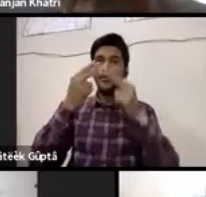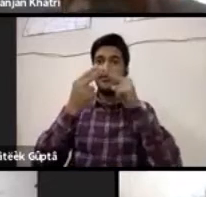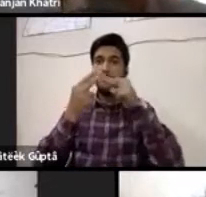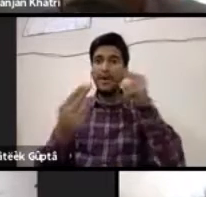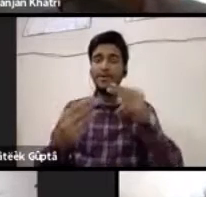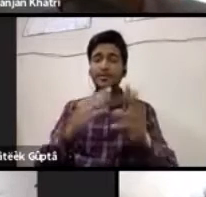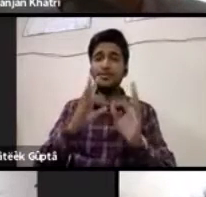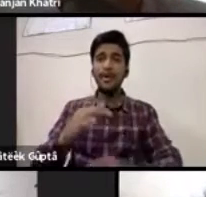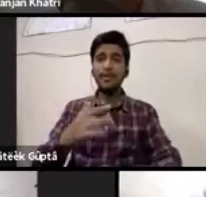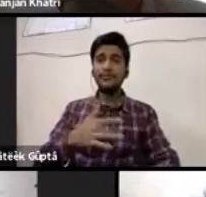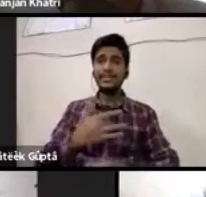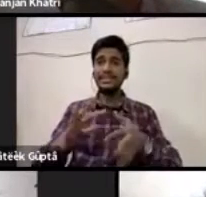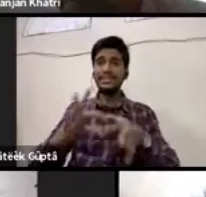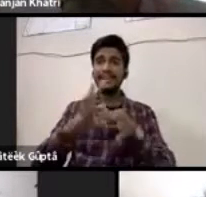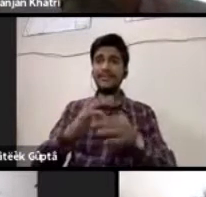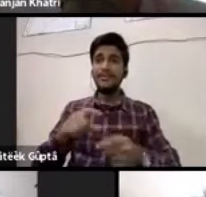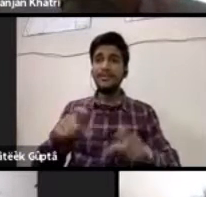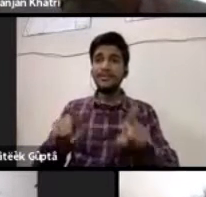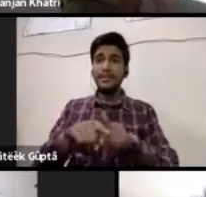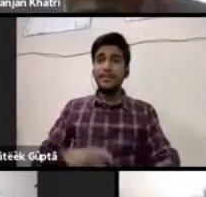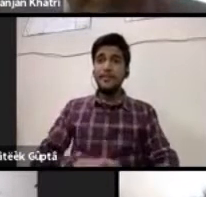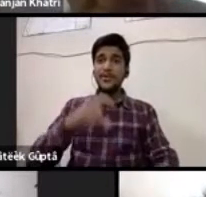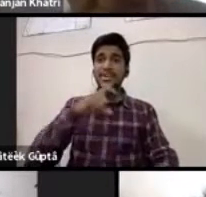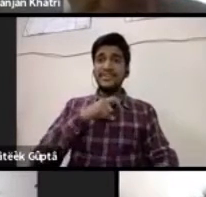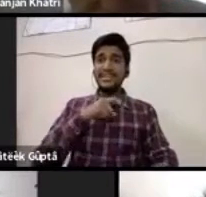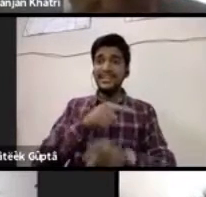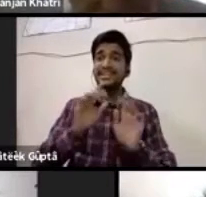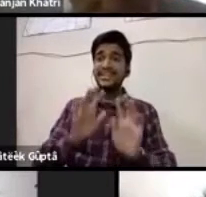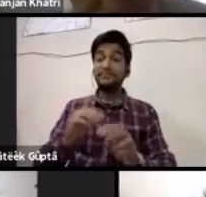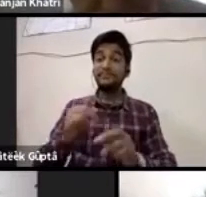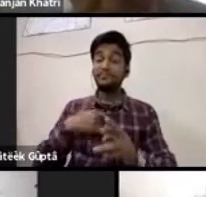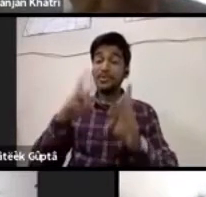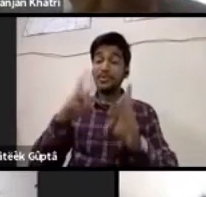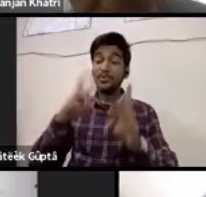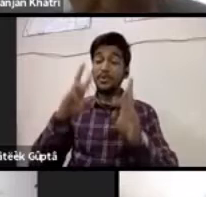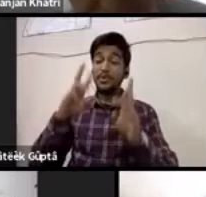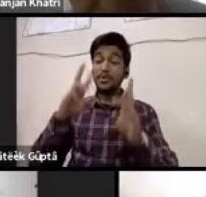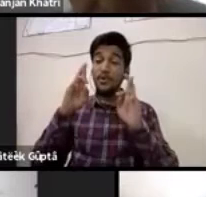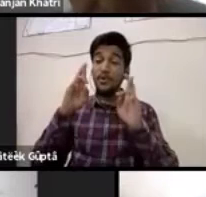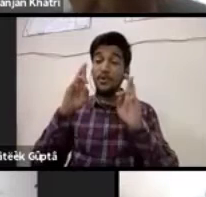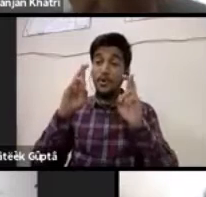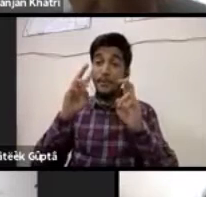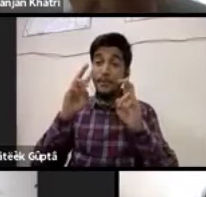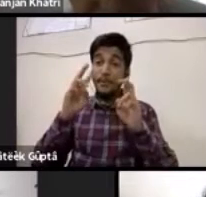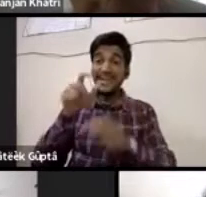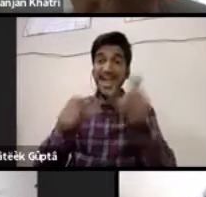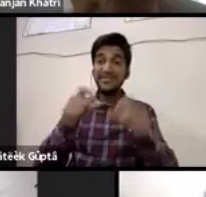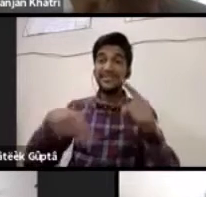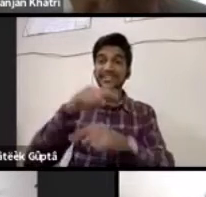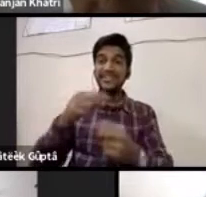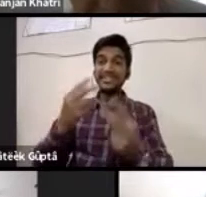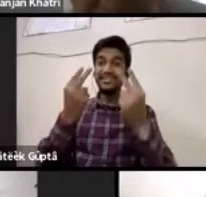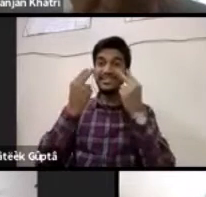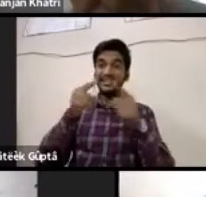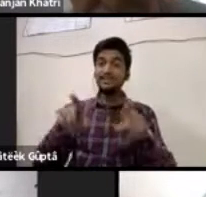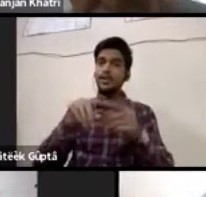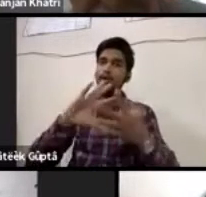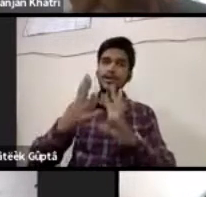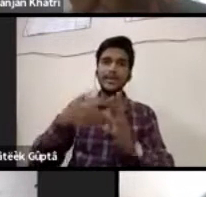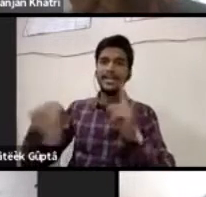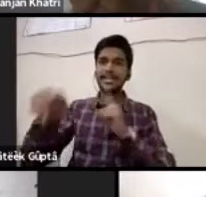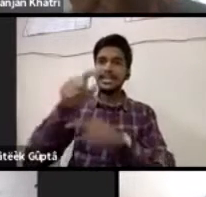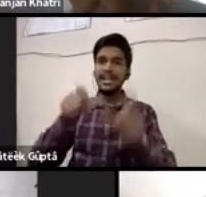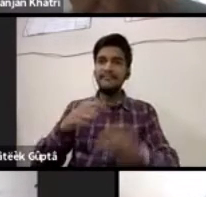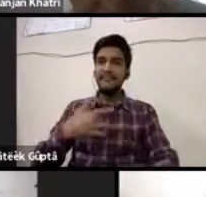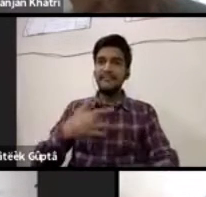motivated. I'm sure आज जितने लोग यहाँ सुन रहे हैं, they'll get a completely new perspective. I'm